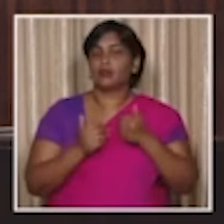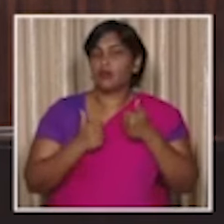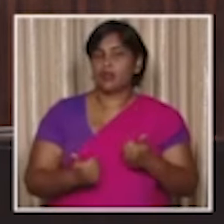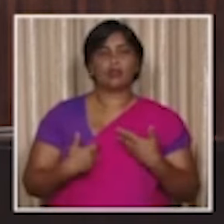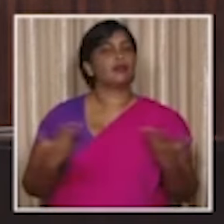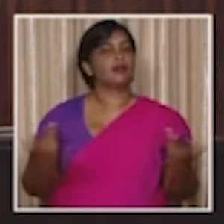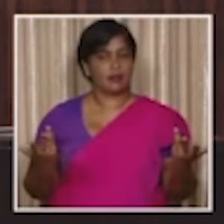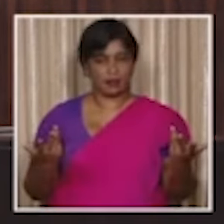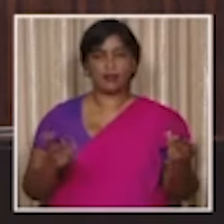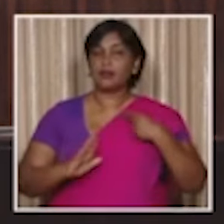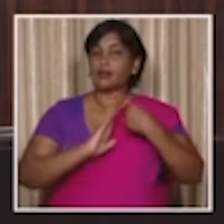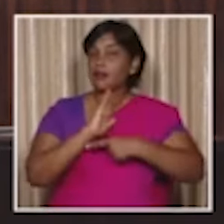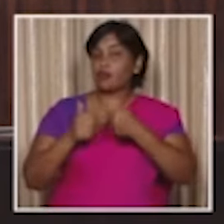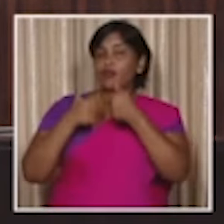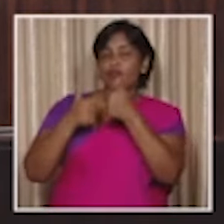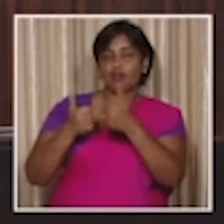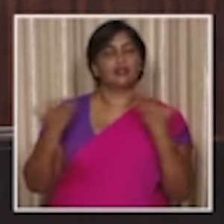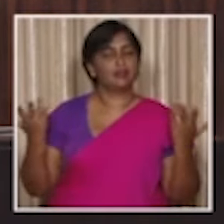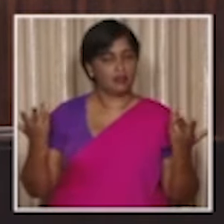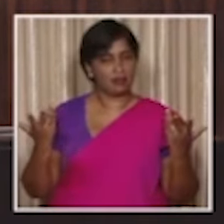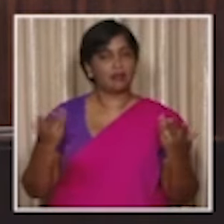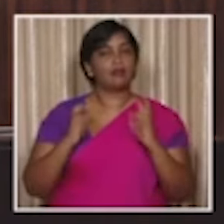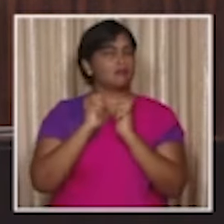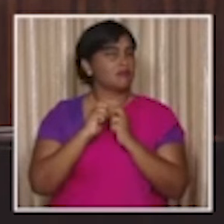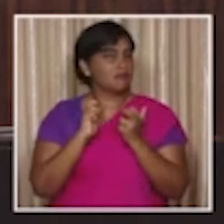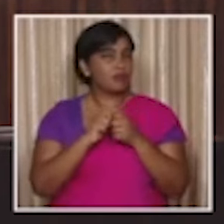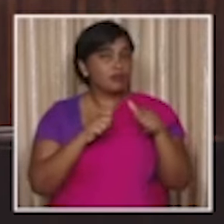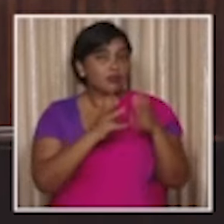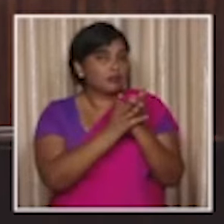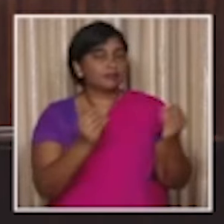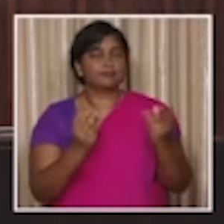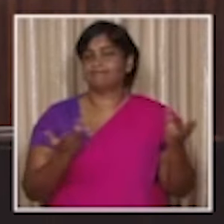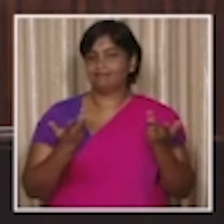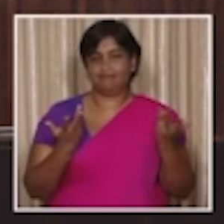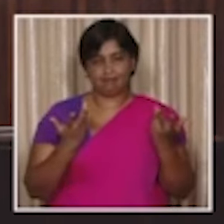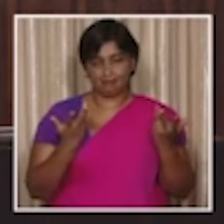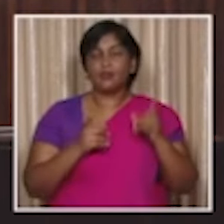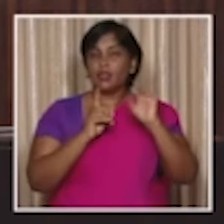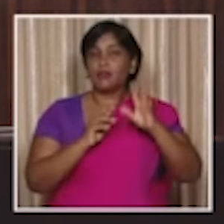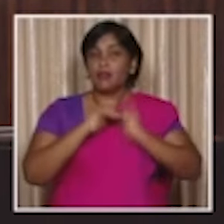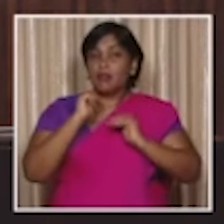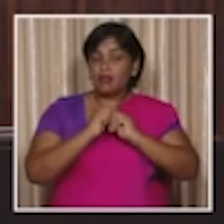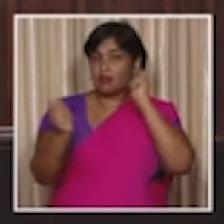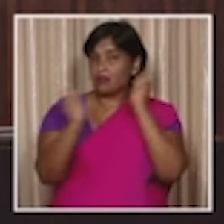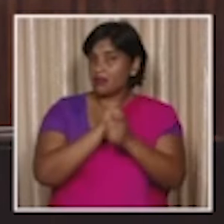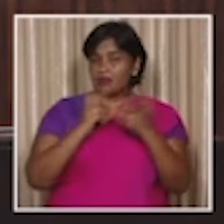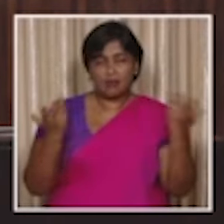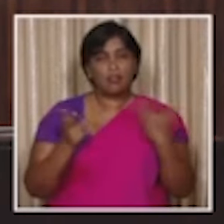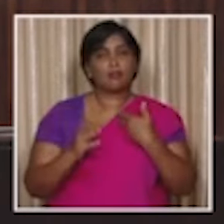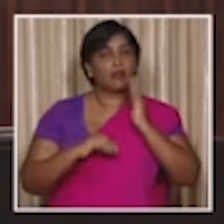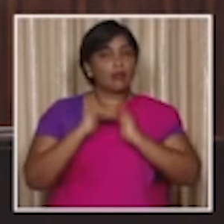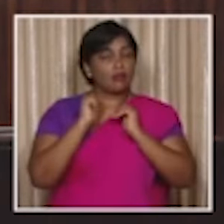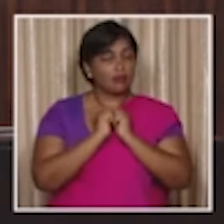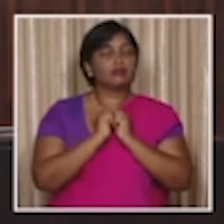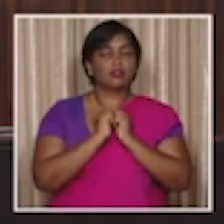නැහැ. රටට යහපතකුත් නැහැ. අර්බුදයට විසඳුමකුත් නැහැ. ක්‍රම වෙනසක් නැතිනම් සිස්ටම්